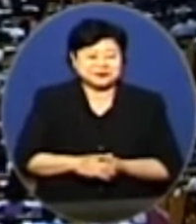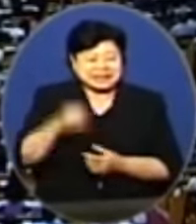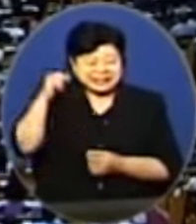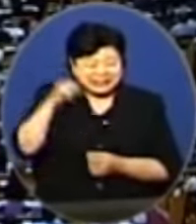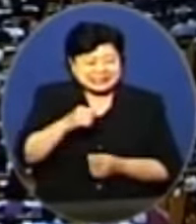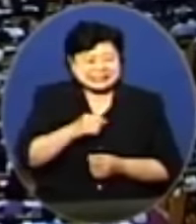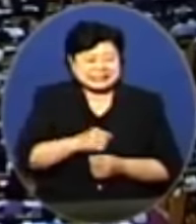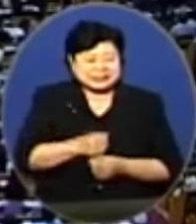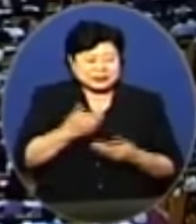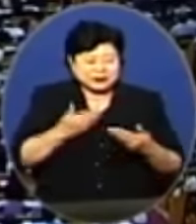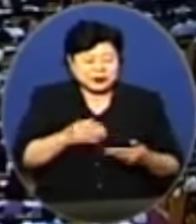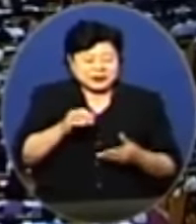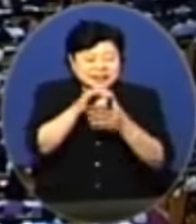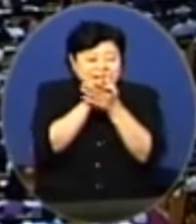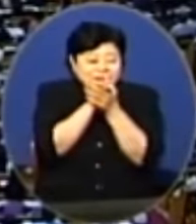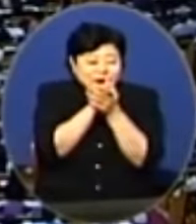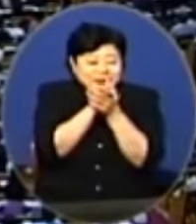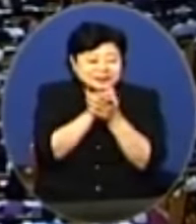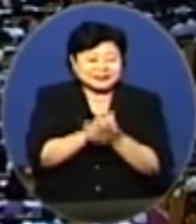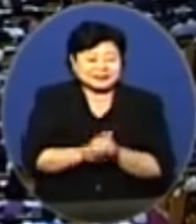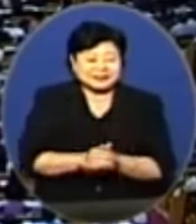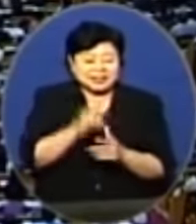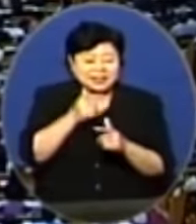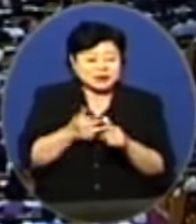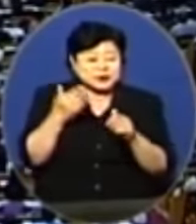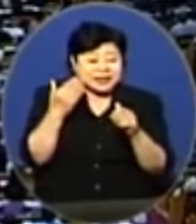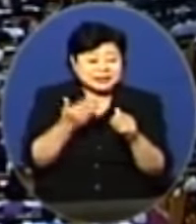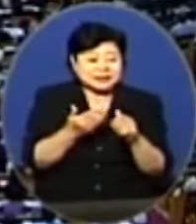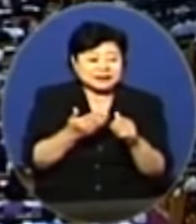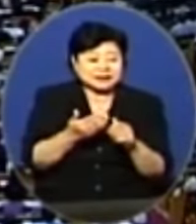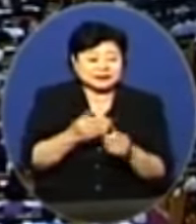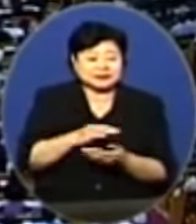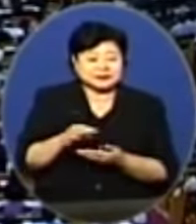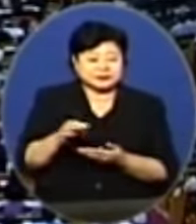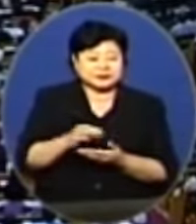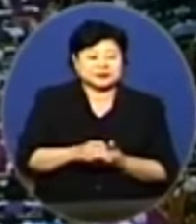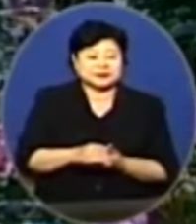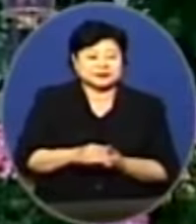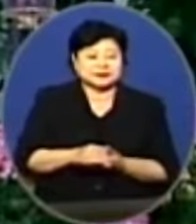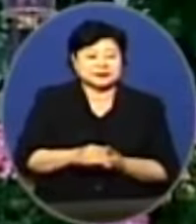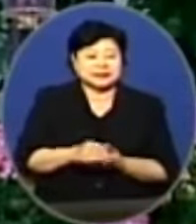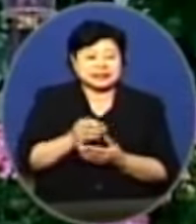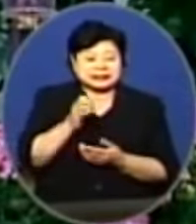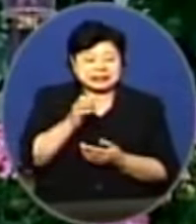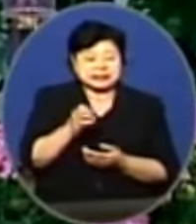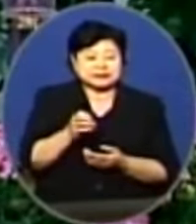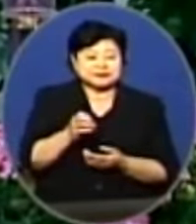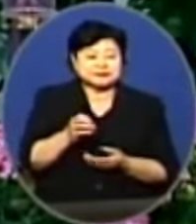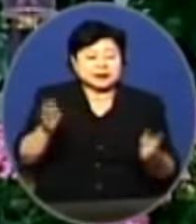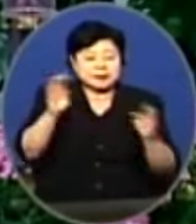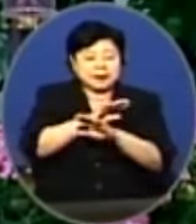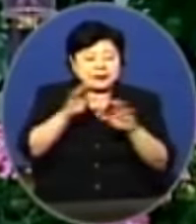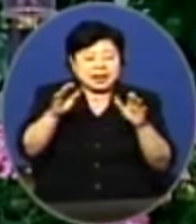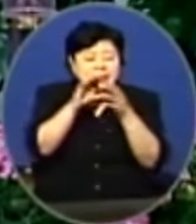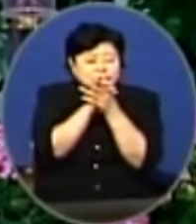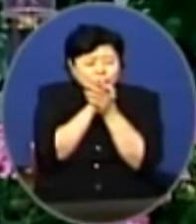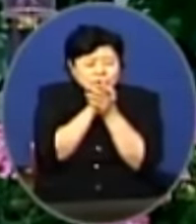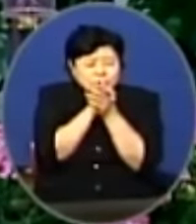일찍이 고요한 곳에서 기도하셨고 예수께서 사역을 시작하기 전에 40주 40야 기도를